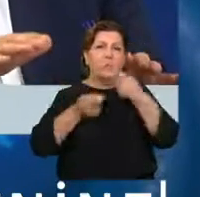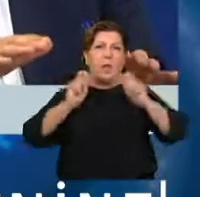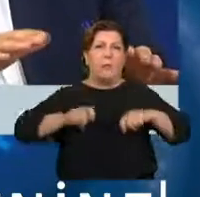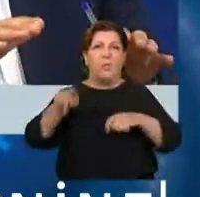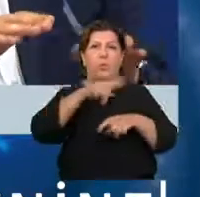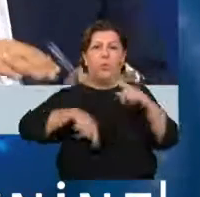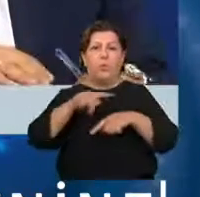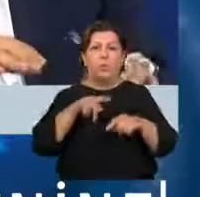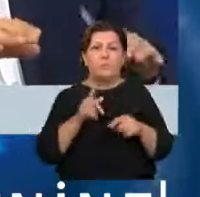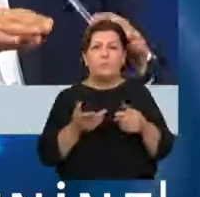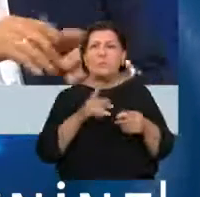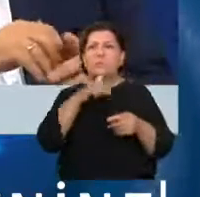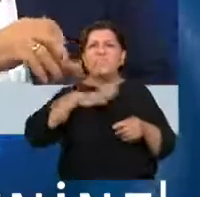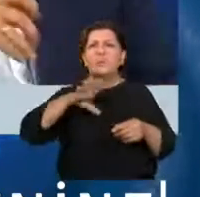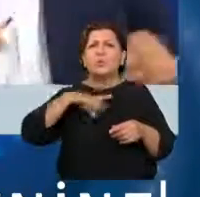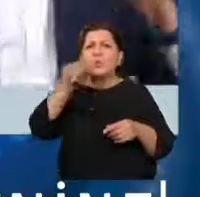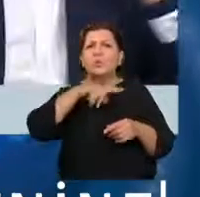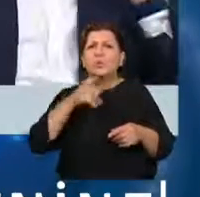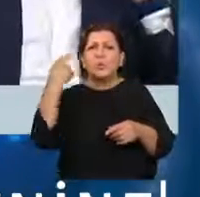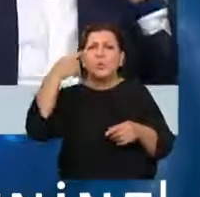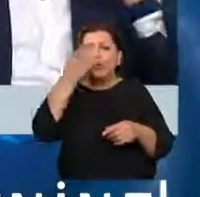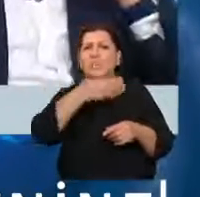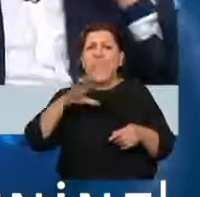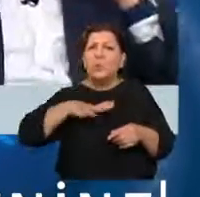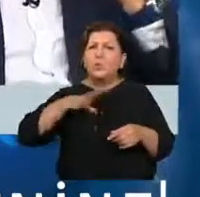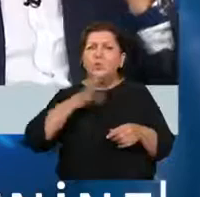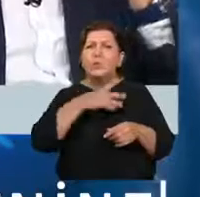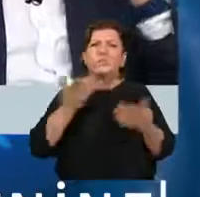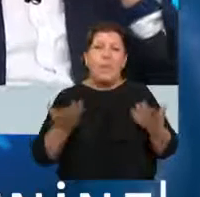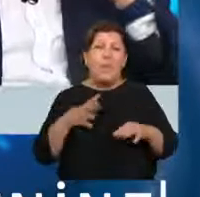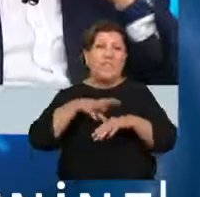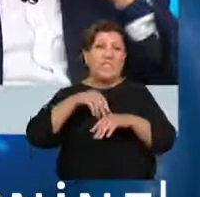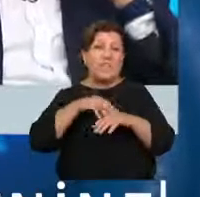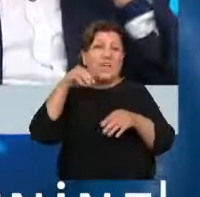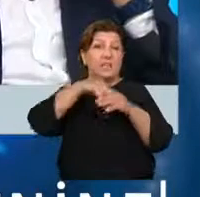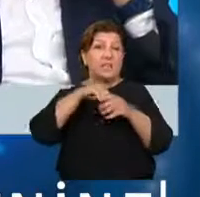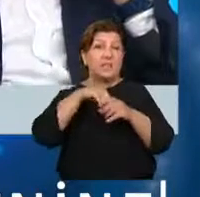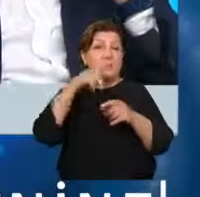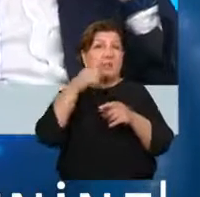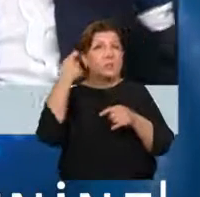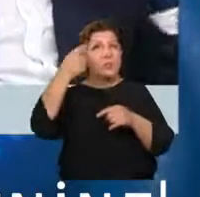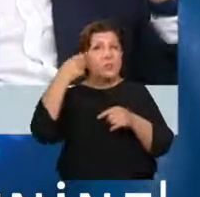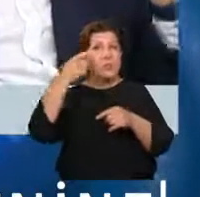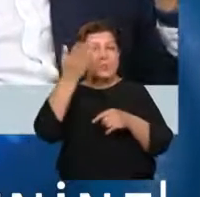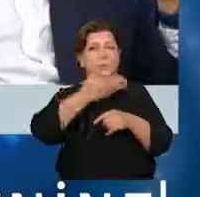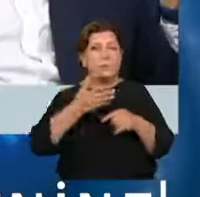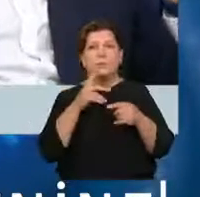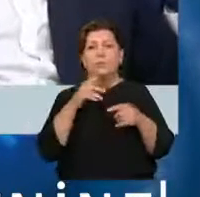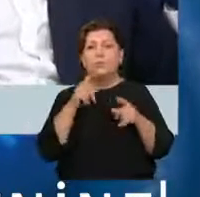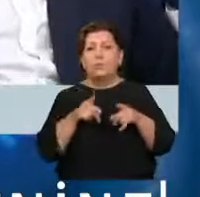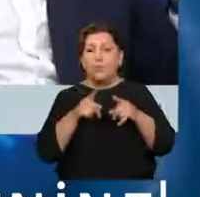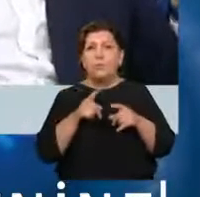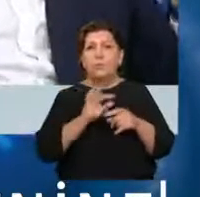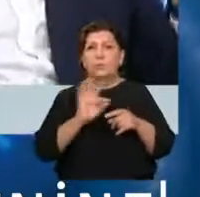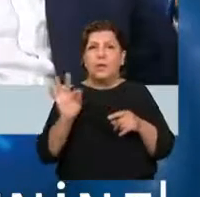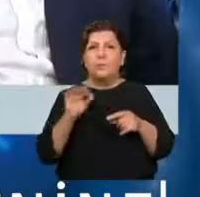haline g ya burada Yani tabii ki İsveç açısından düşünüldüğünde Yani bunun e